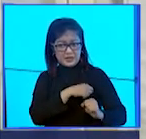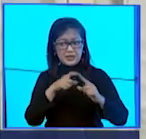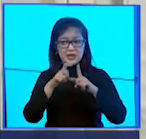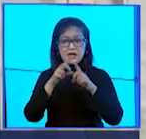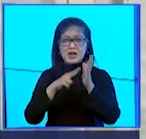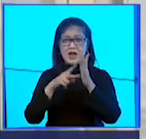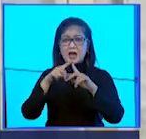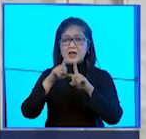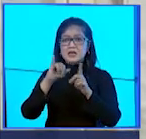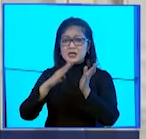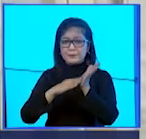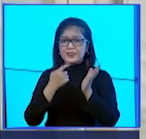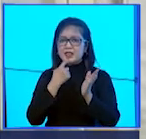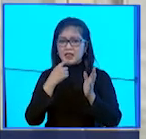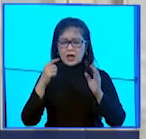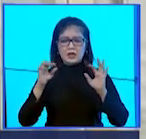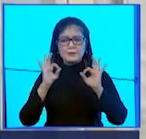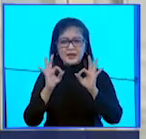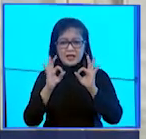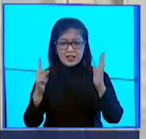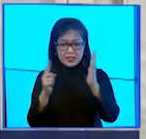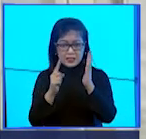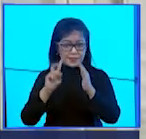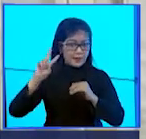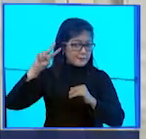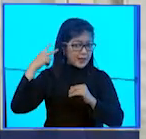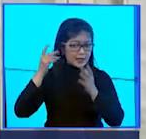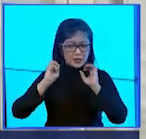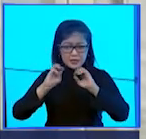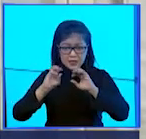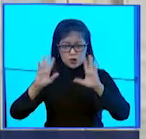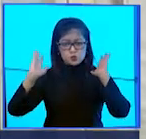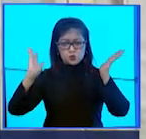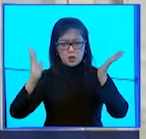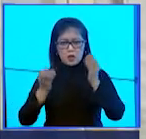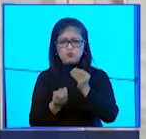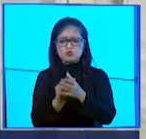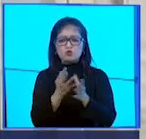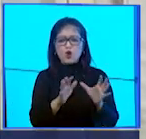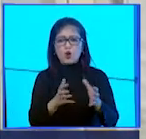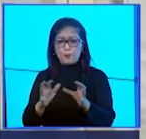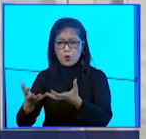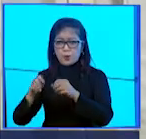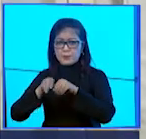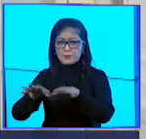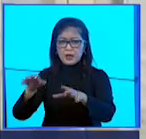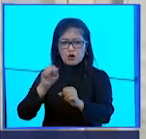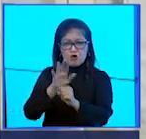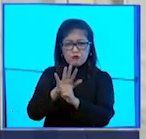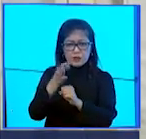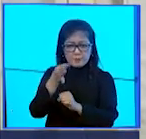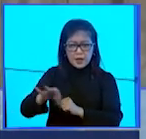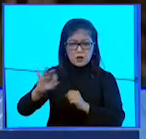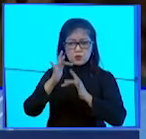tata boga terbatas yang tadi anda beritakan terkait dengan adanya beberapa cluster yang kedua terkait dengan P3K